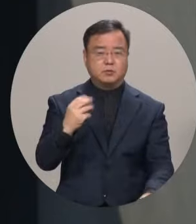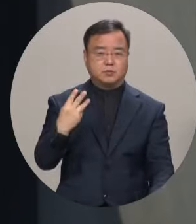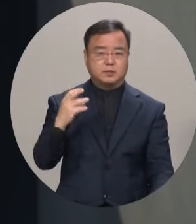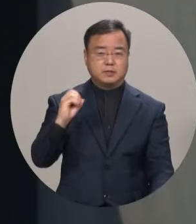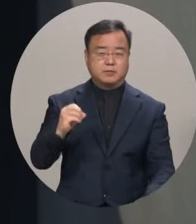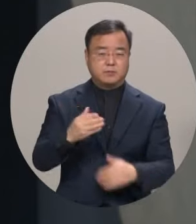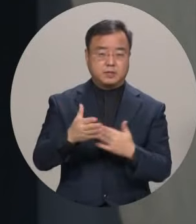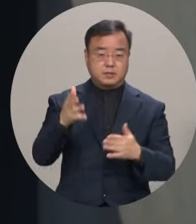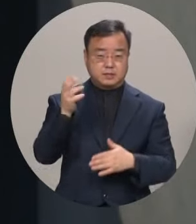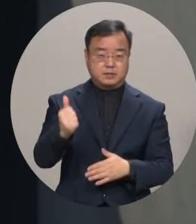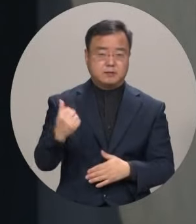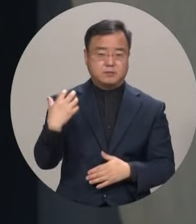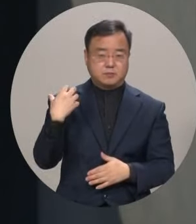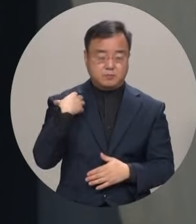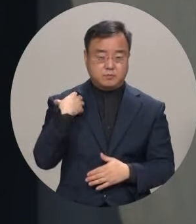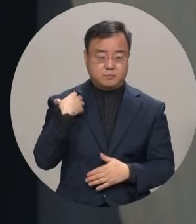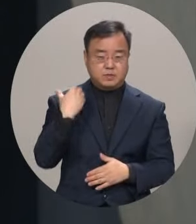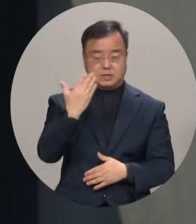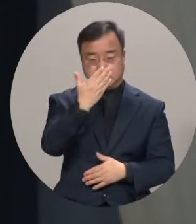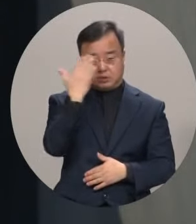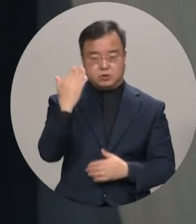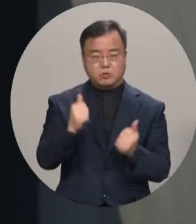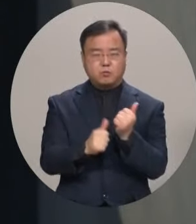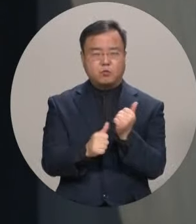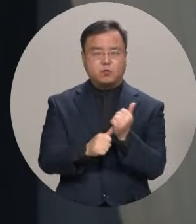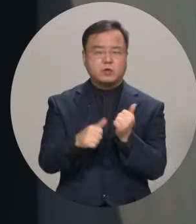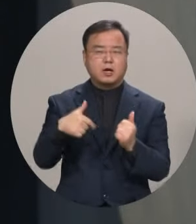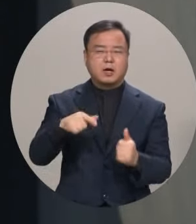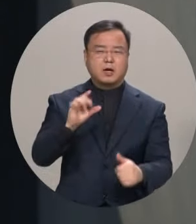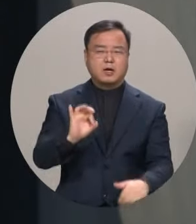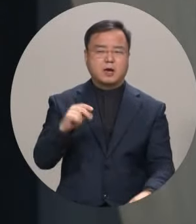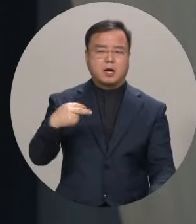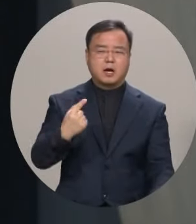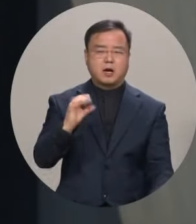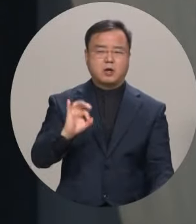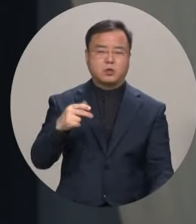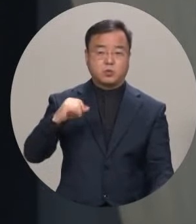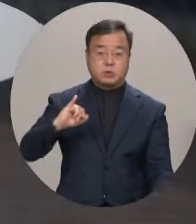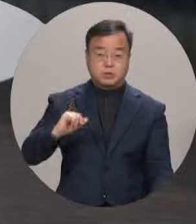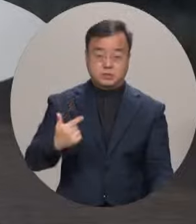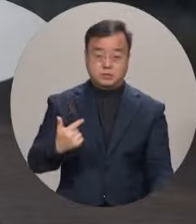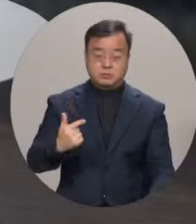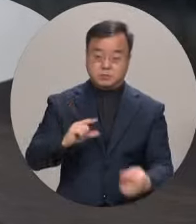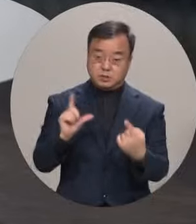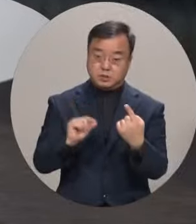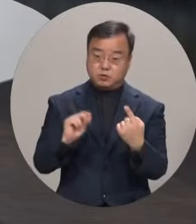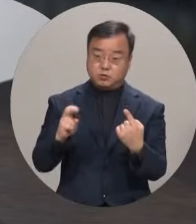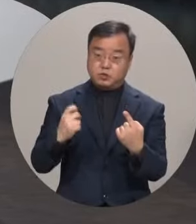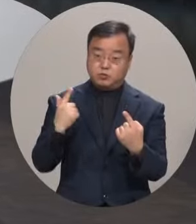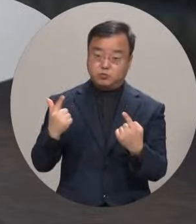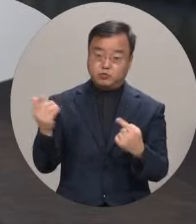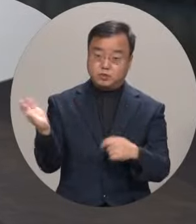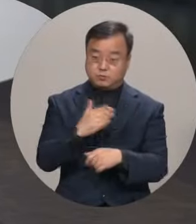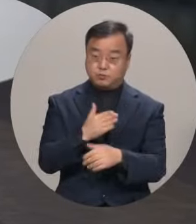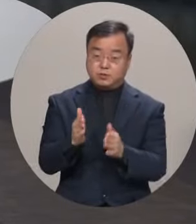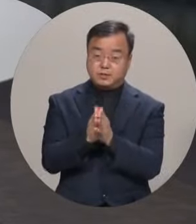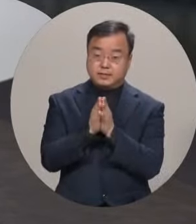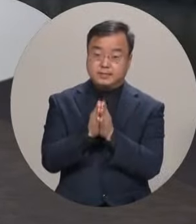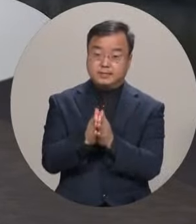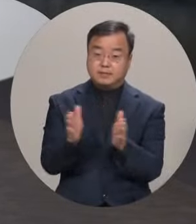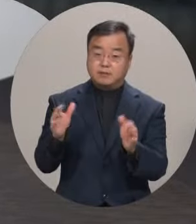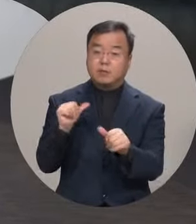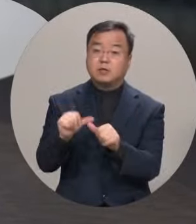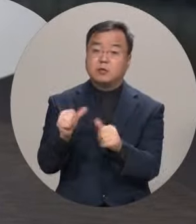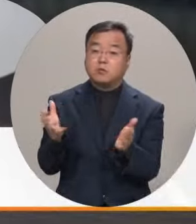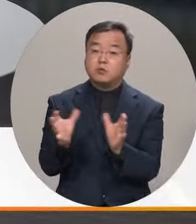단장을 받게 된 환경부 청년보좌역 강동진 있니다네 지난 달 26일에 출범을 했습니다 먼저 자문단